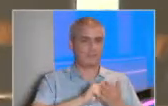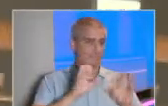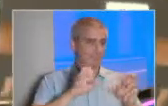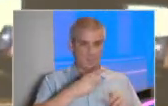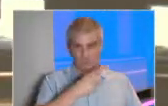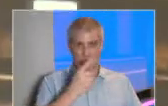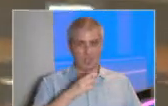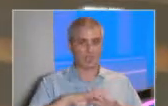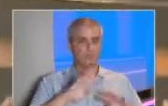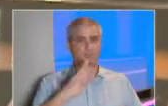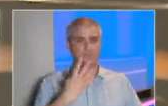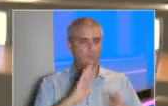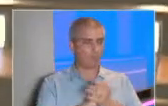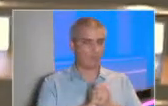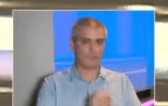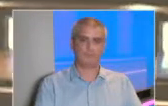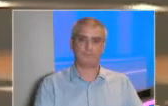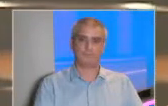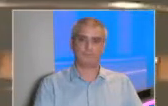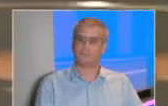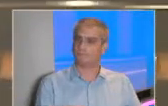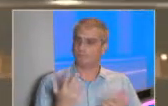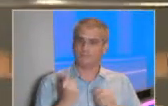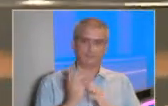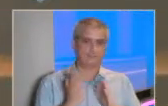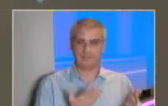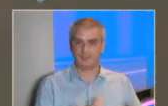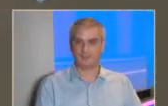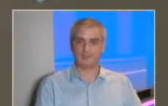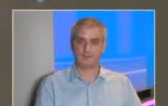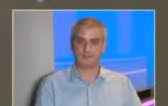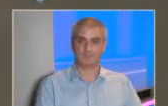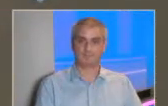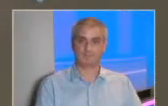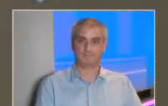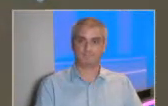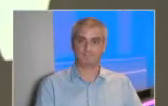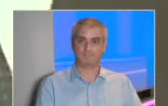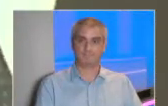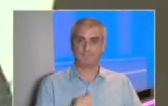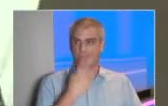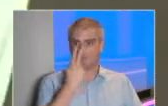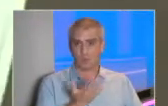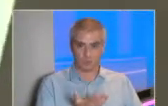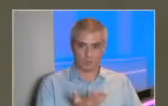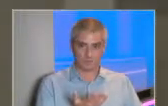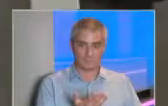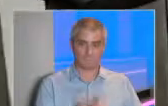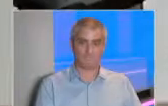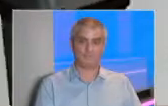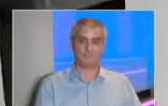ב', שלום. אהלן, ערב טוב. תעשה לנו סדר. תראה, אין ספק שאנחנו רואים פה קודם כל את